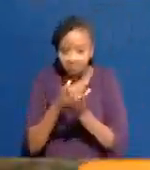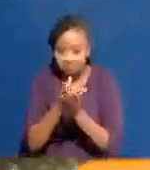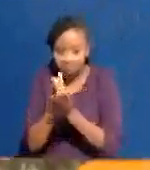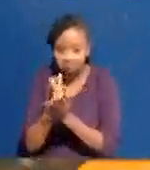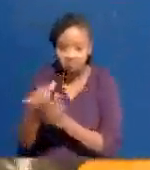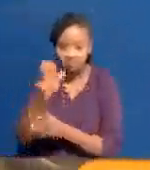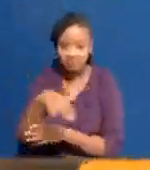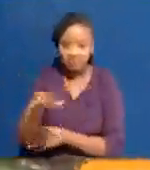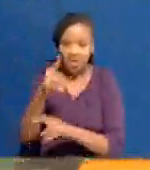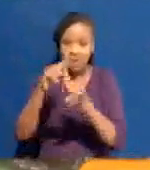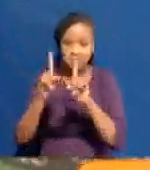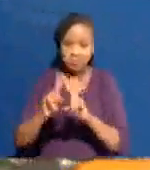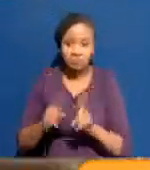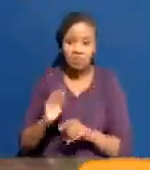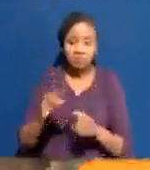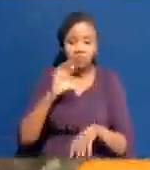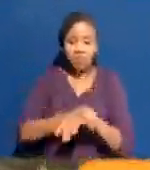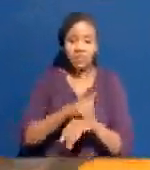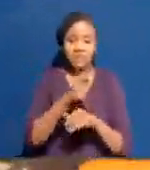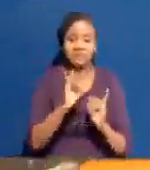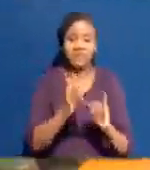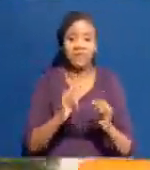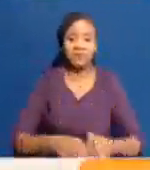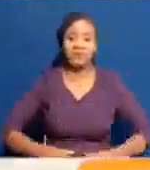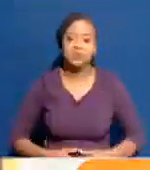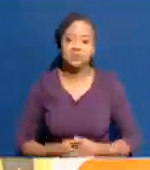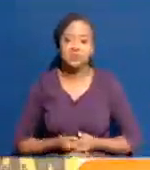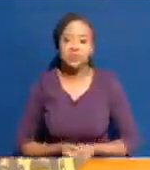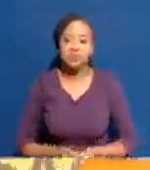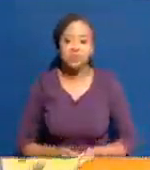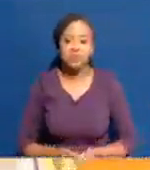vitongoji athirika ili kufanikisha makala haya.